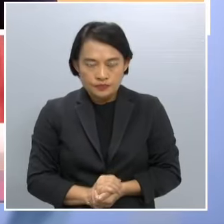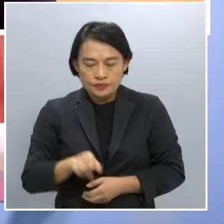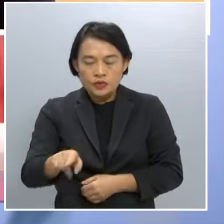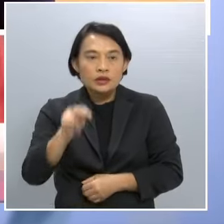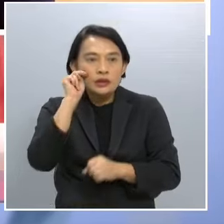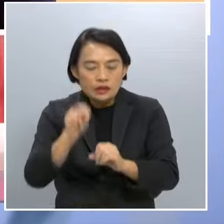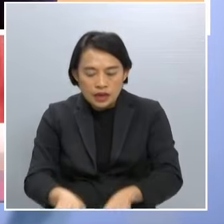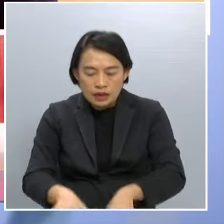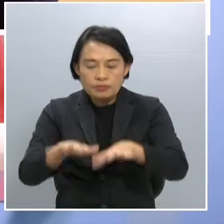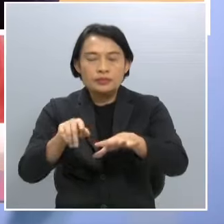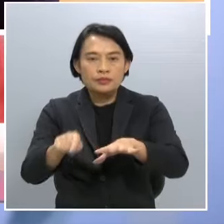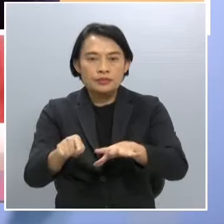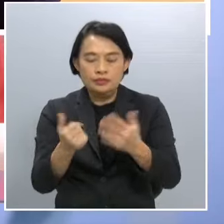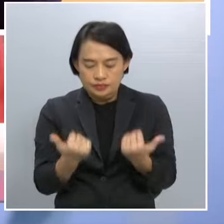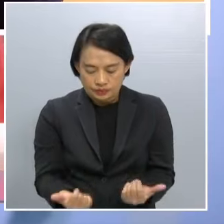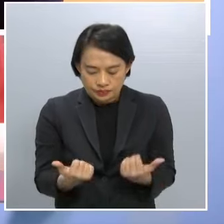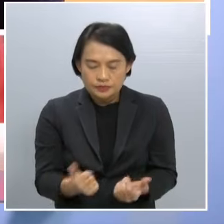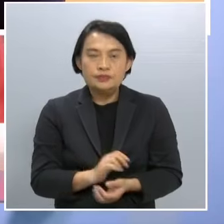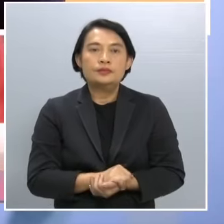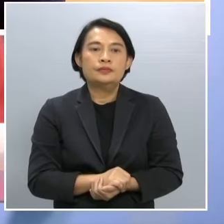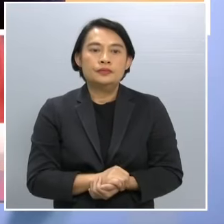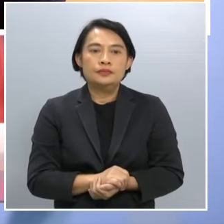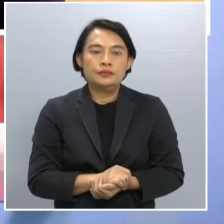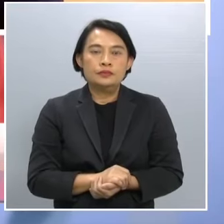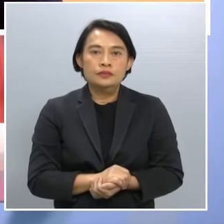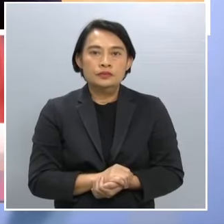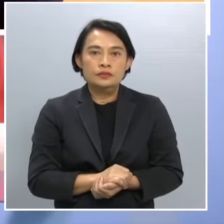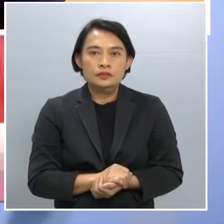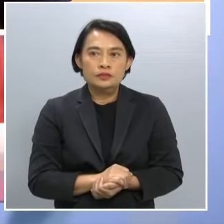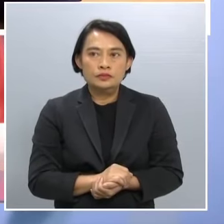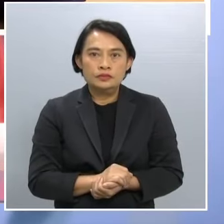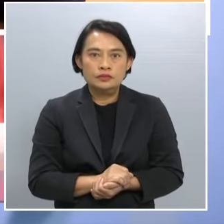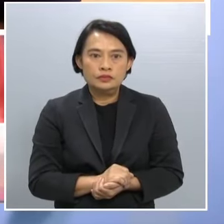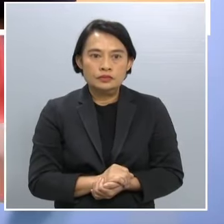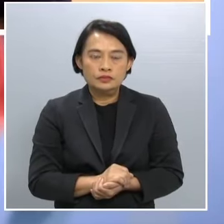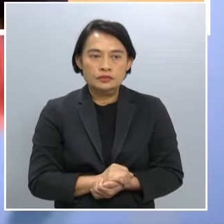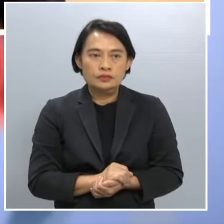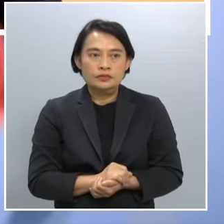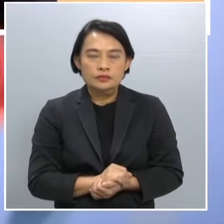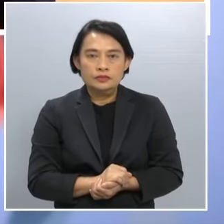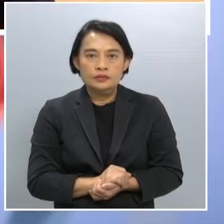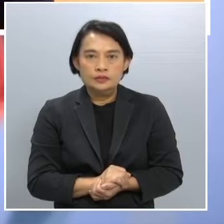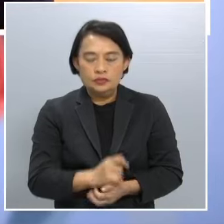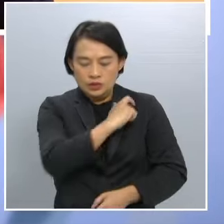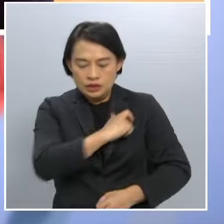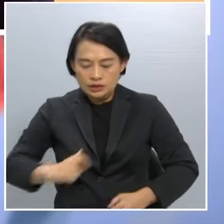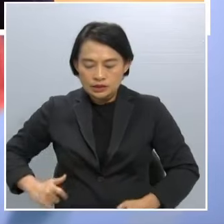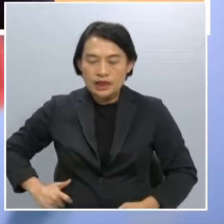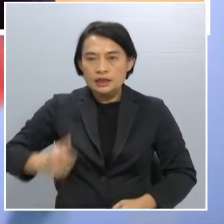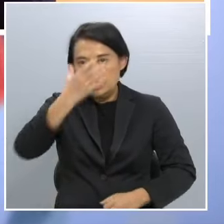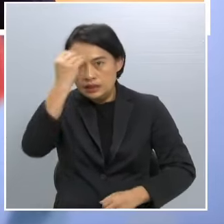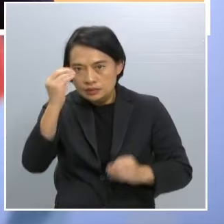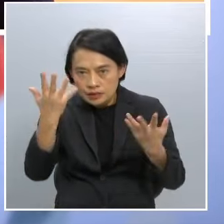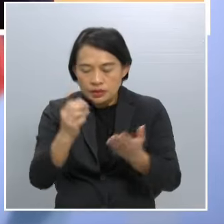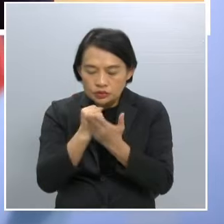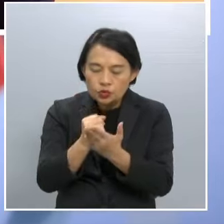ในครั้งนี้ครับท่านหลายๆท่านนะครับที่รู้สึกว่าพระองค์ไม่ลืมพี่น้องประชาชนพระองค์ที่ใส่ใจ